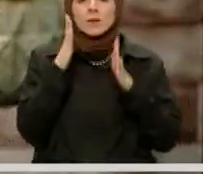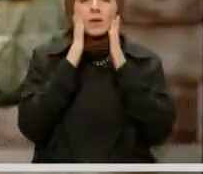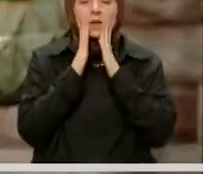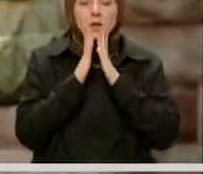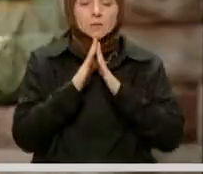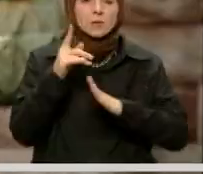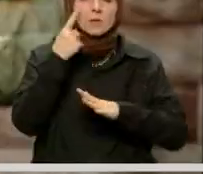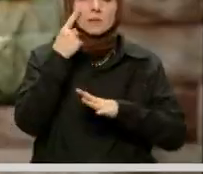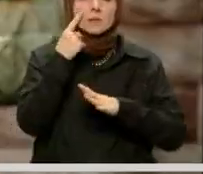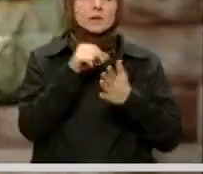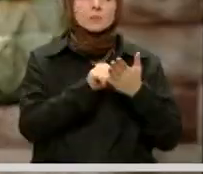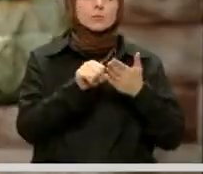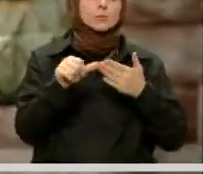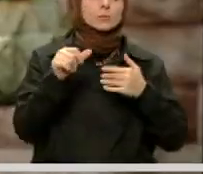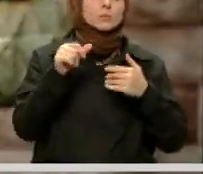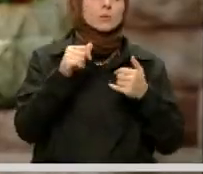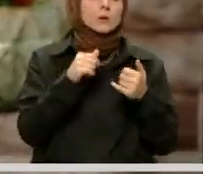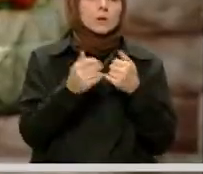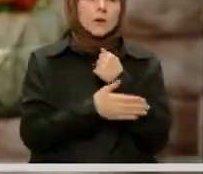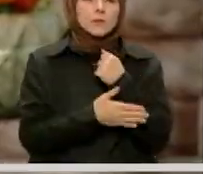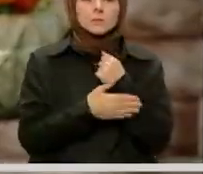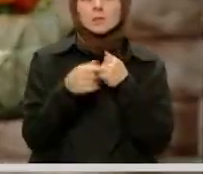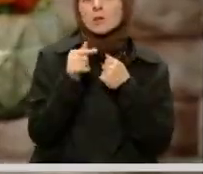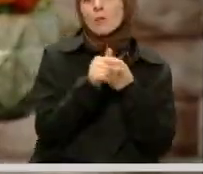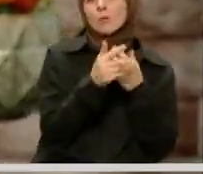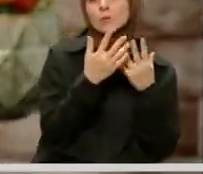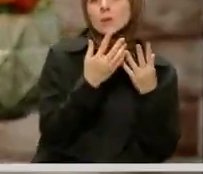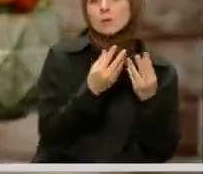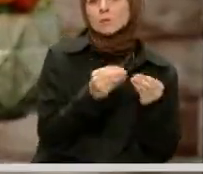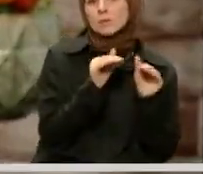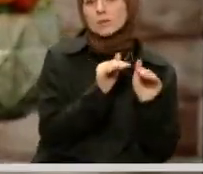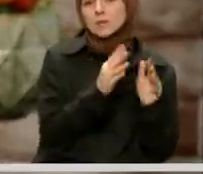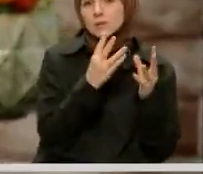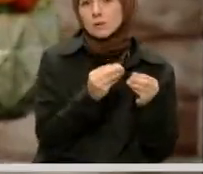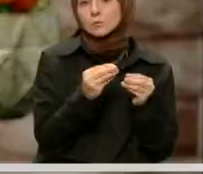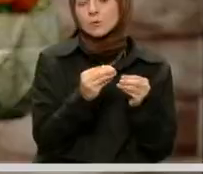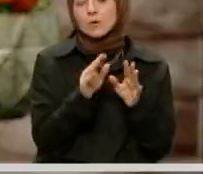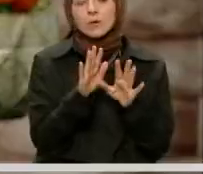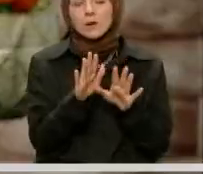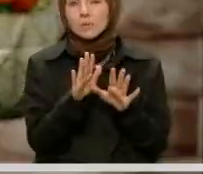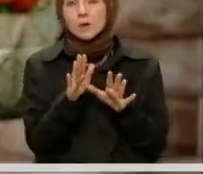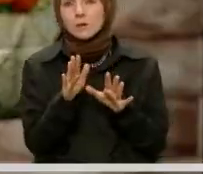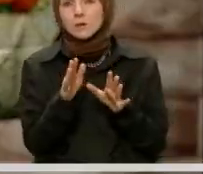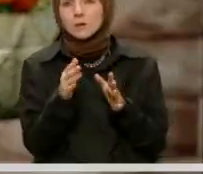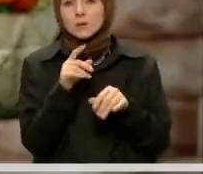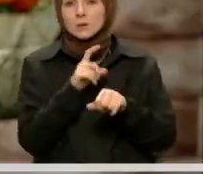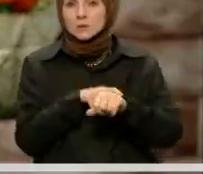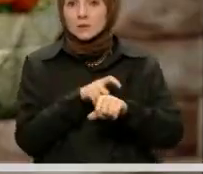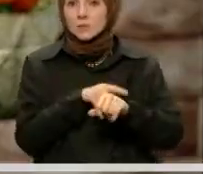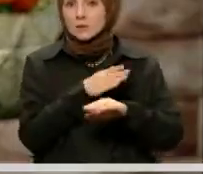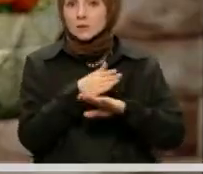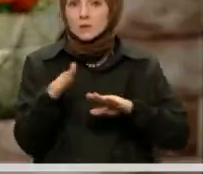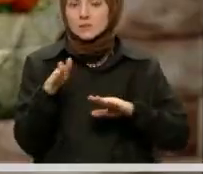devletimiz tüm gücüyle orada. Müslüman kardeşlerimiz olabildiğince desteklerini sürdürüyorlar. Ama aradan zaman geçtikçe bazen